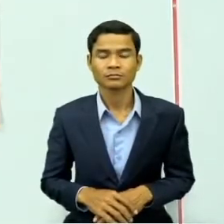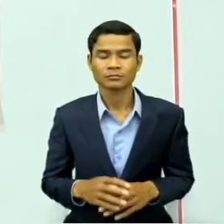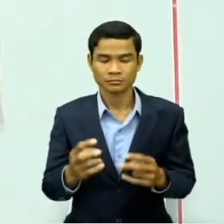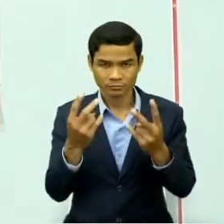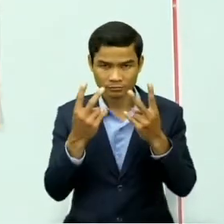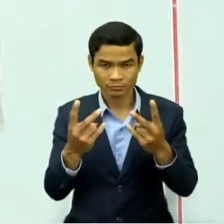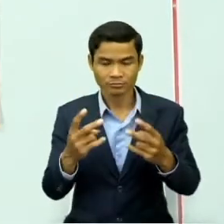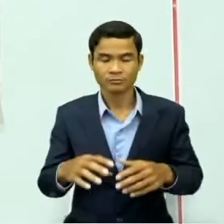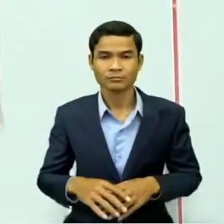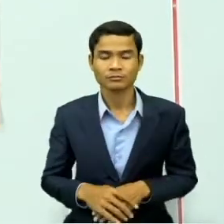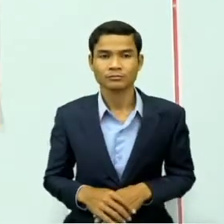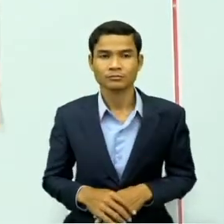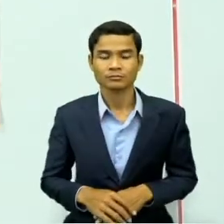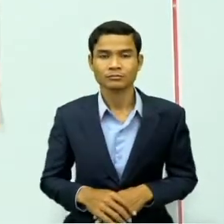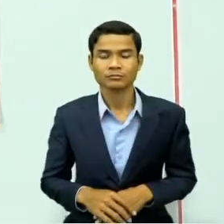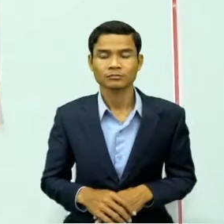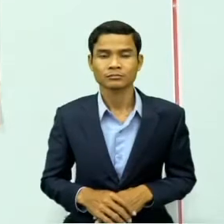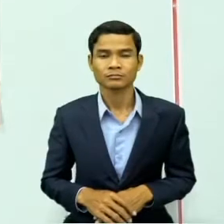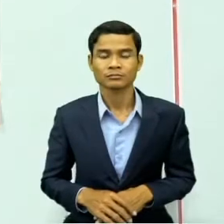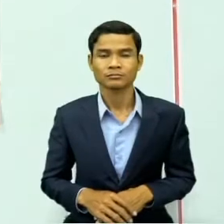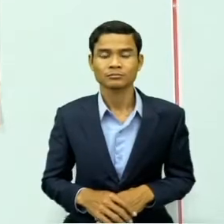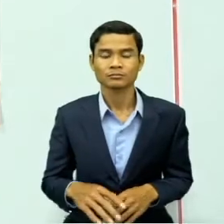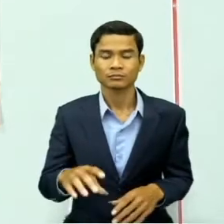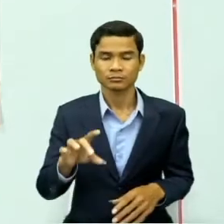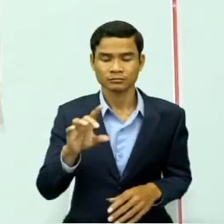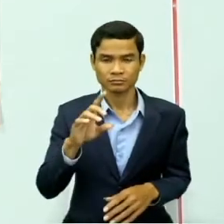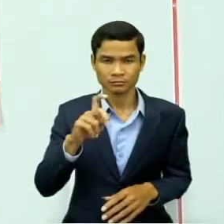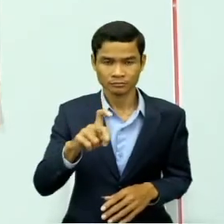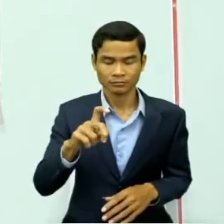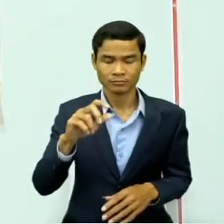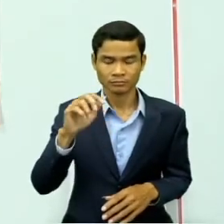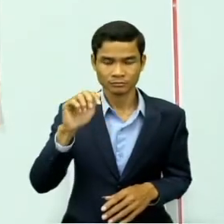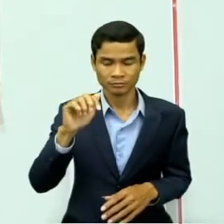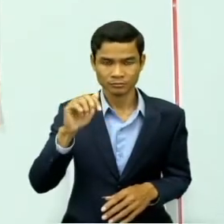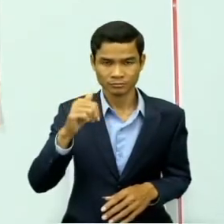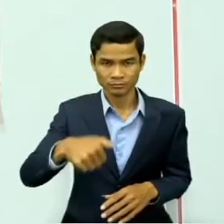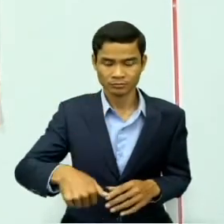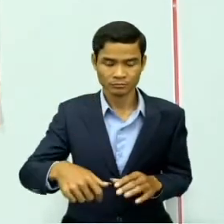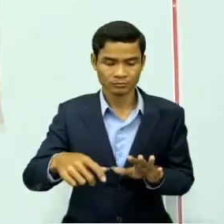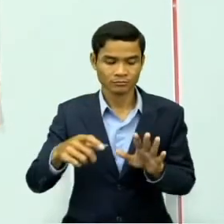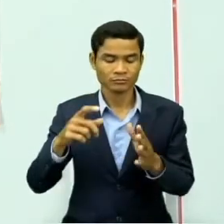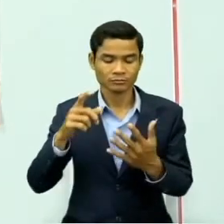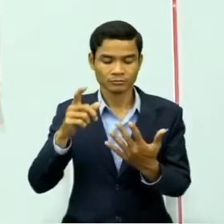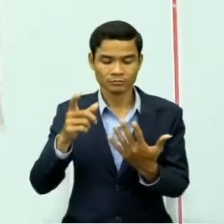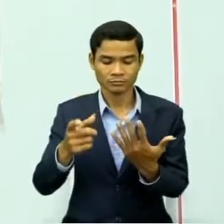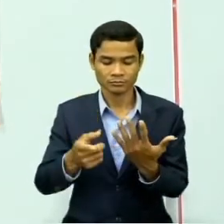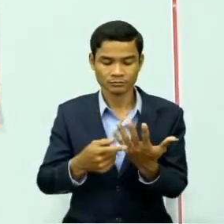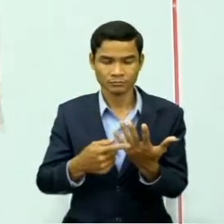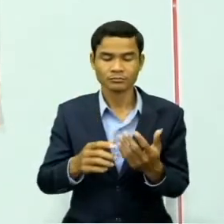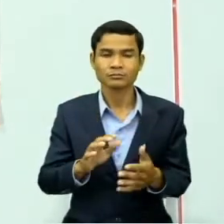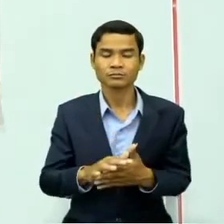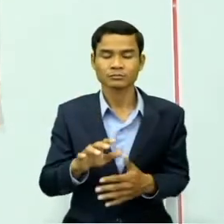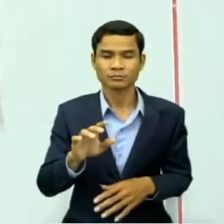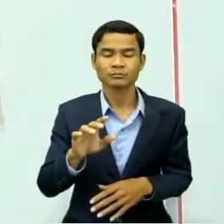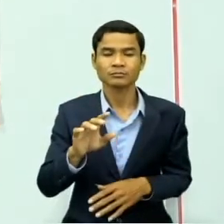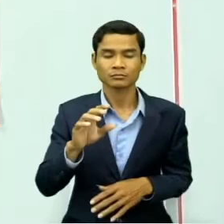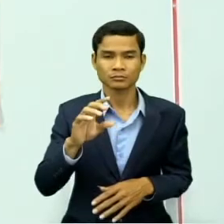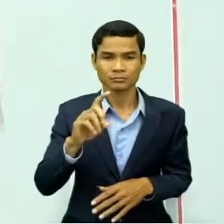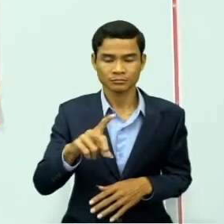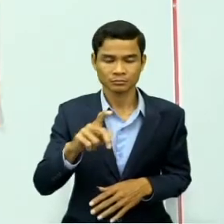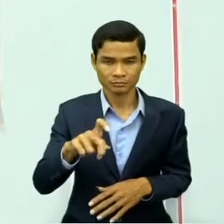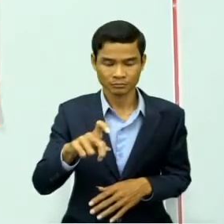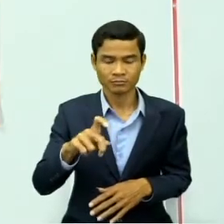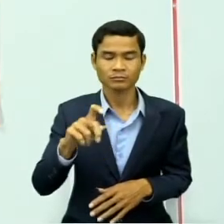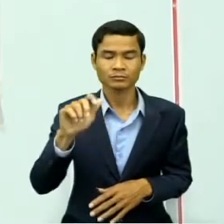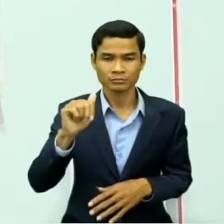Tiếng tốt. Pno ấu. Pno. Chà, một đoạn tiết ná. Pno ấu.